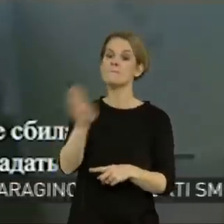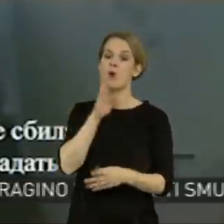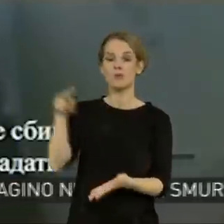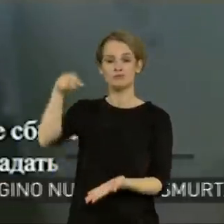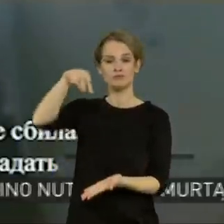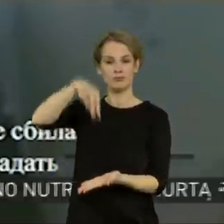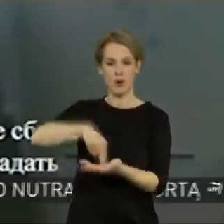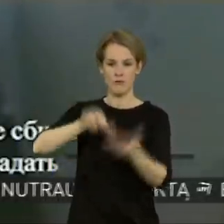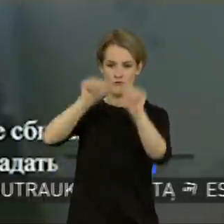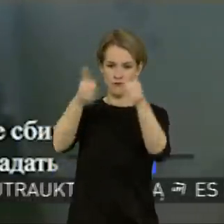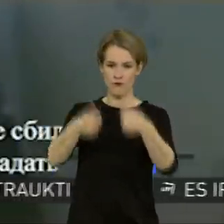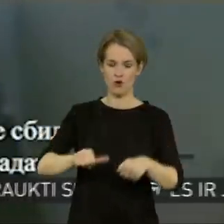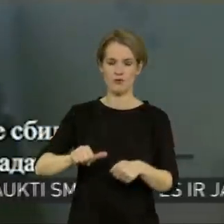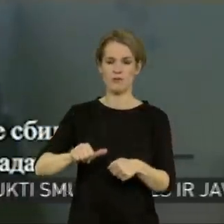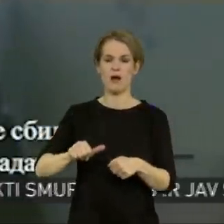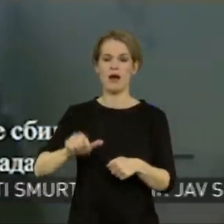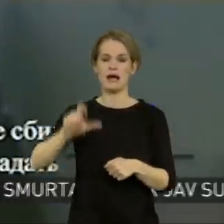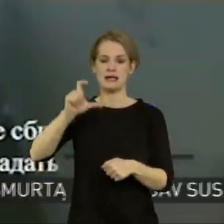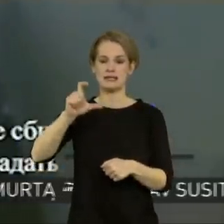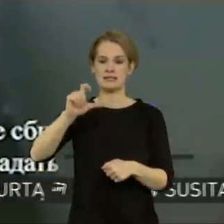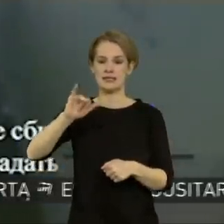Cichanouskają, išeina iš susitikimo.